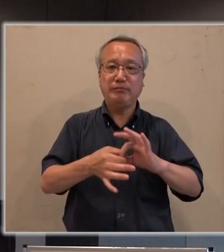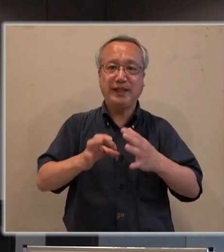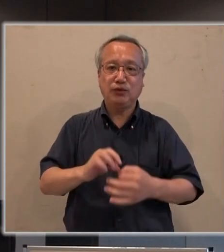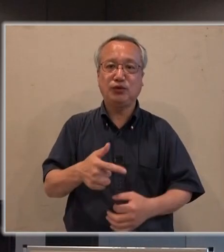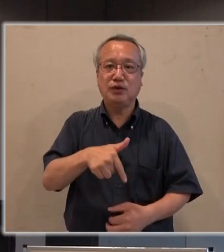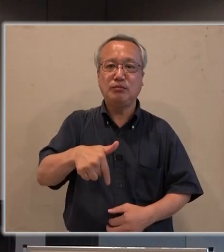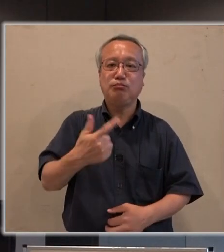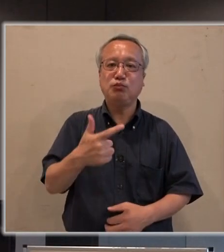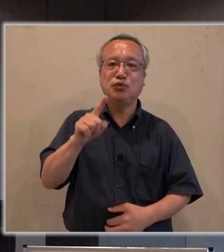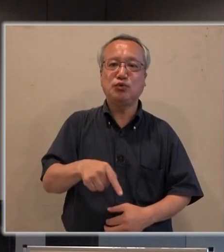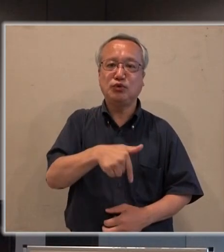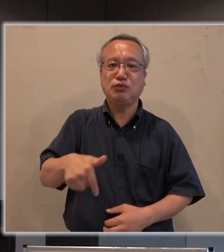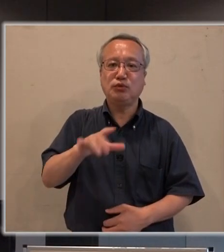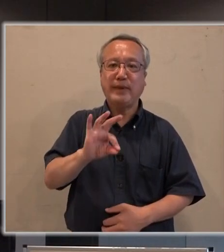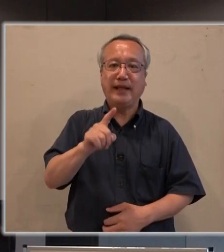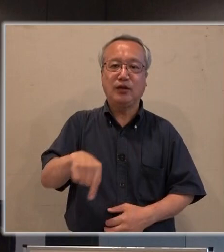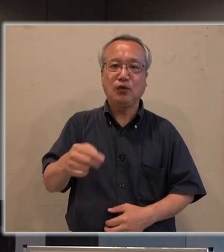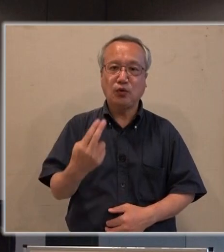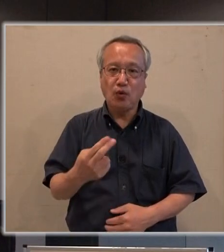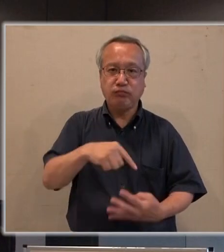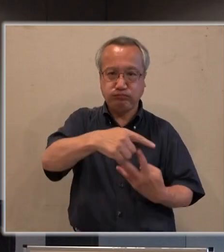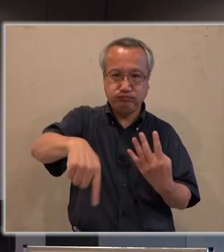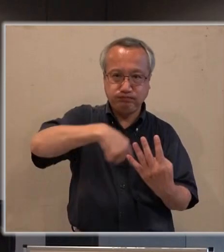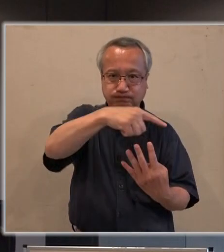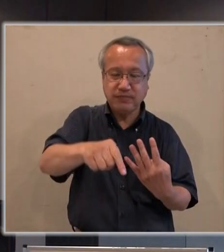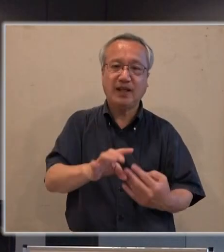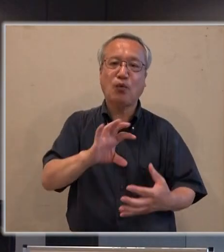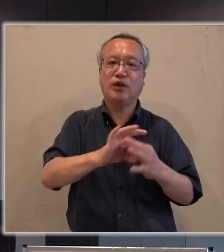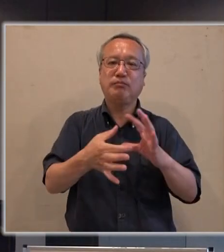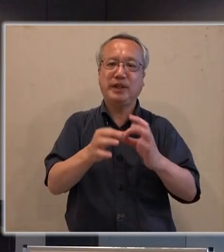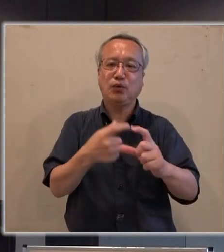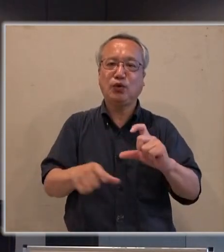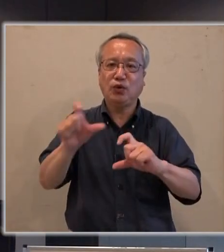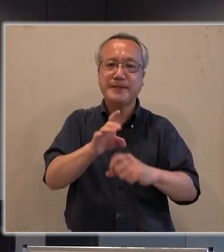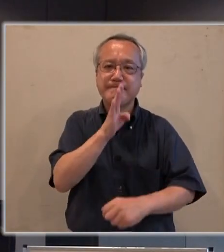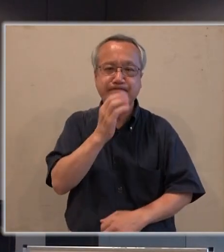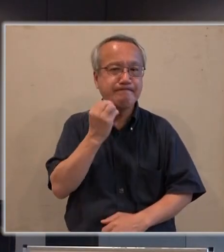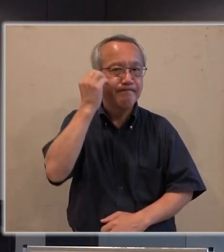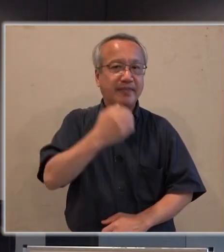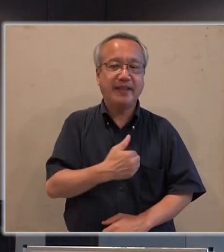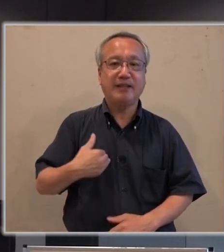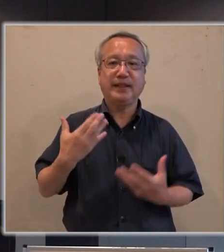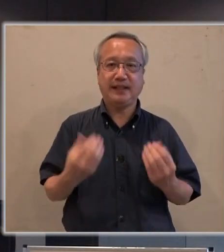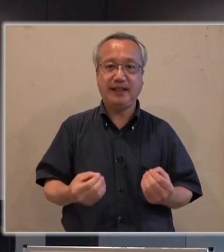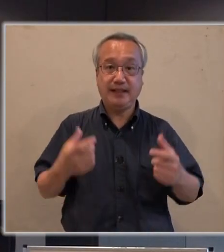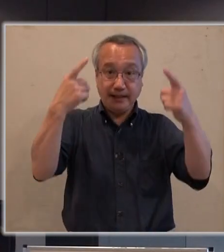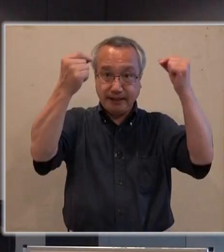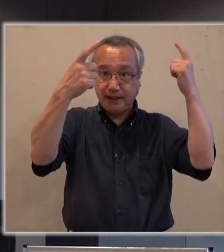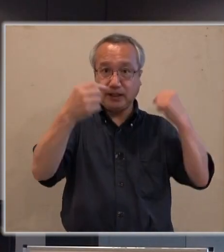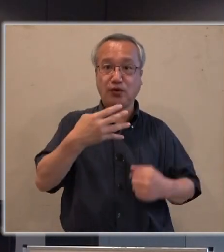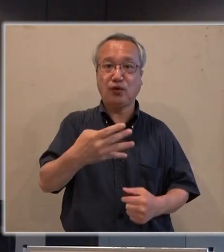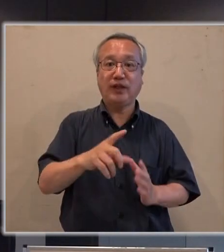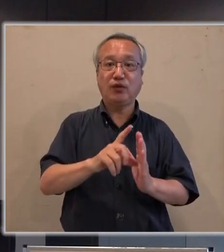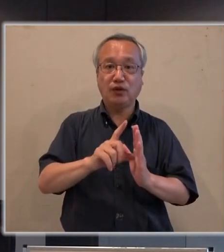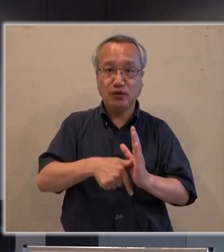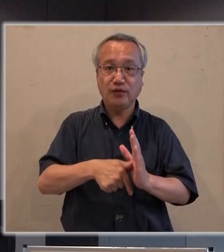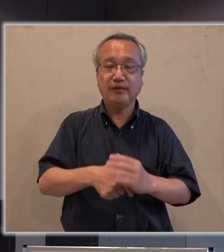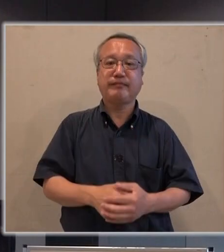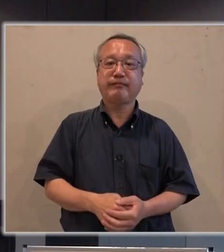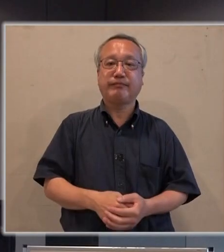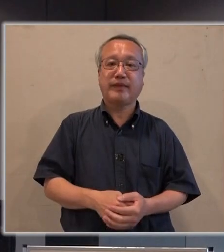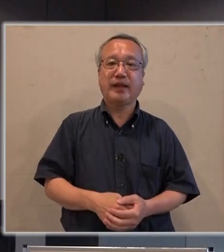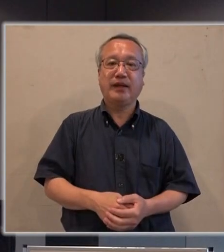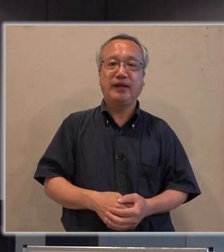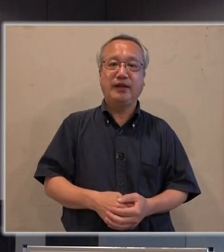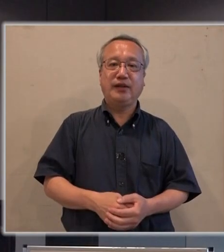を通してオリンピックをより実感することができました。また大学4年時にローザンヌのユースオリンピックで